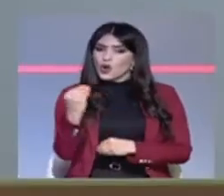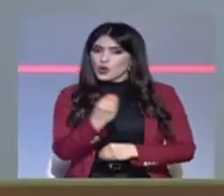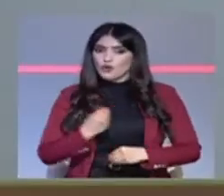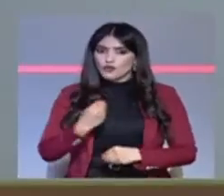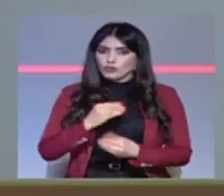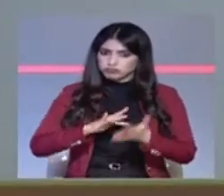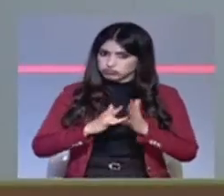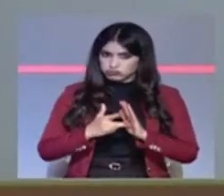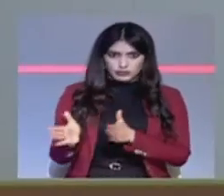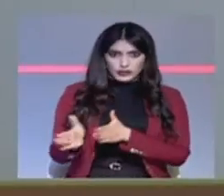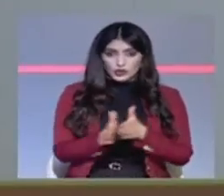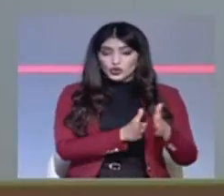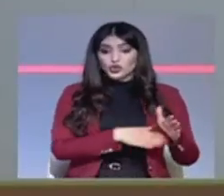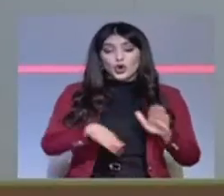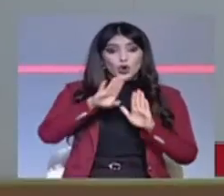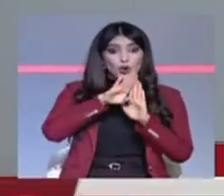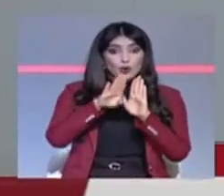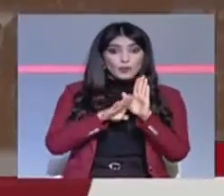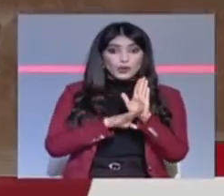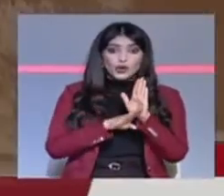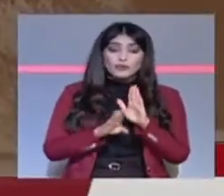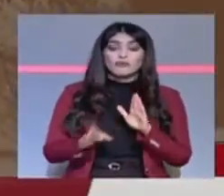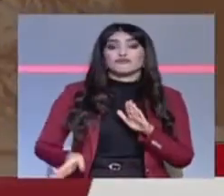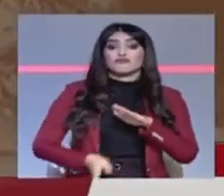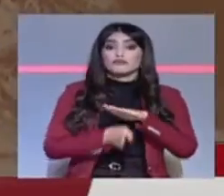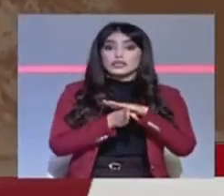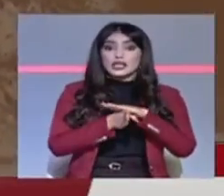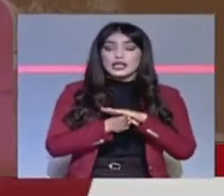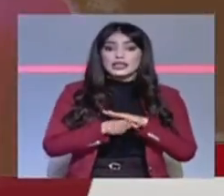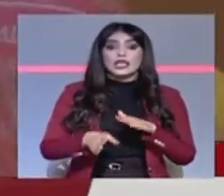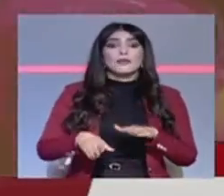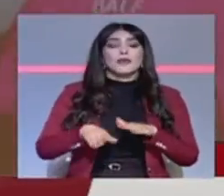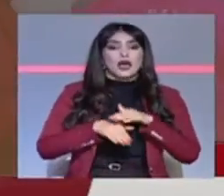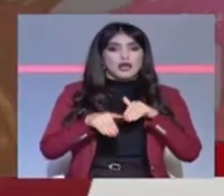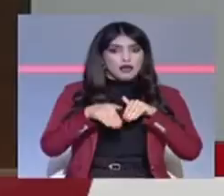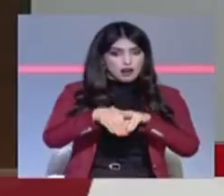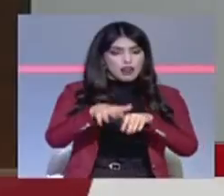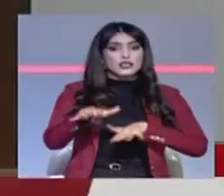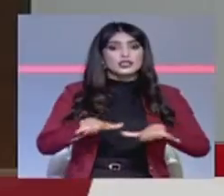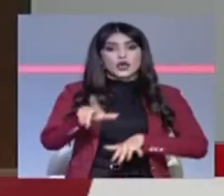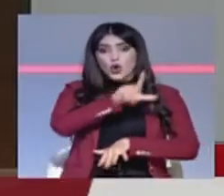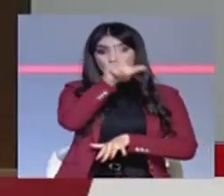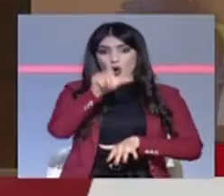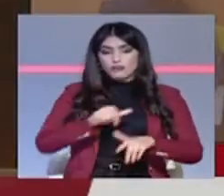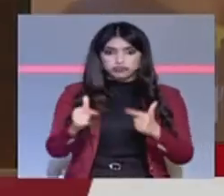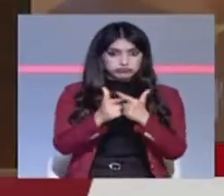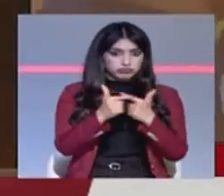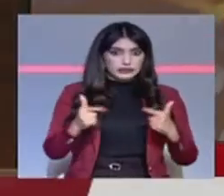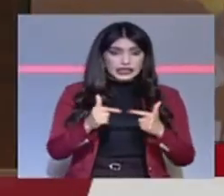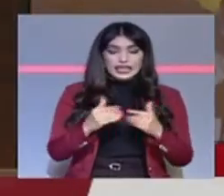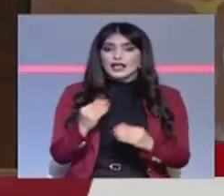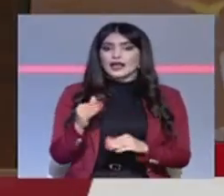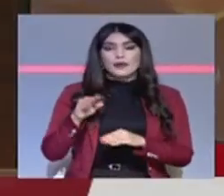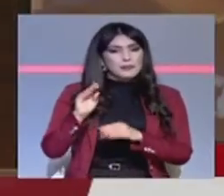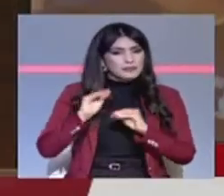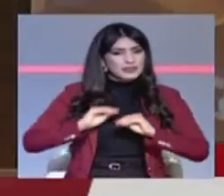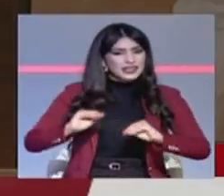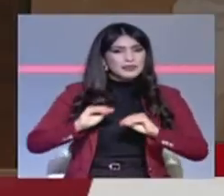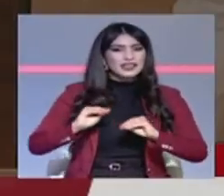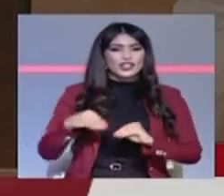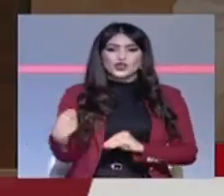ويتعلق هذا البرنامج الذي يندرج ضمن الاستراتيجيه الوطنيه متعدده القطاعات لتنميه الدخول المبكره